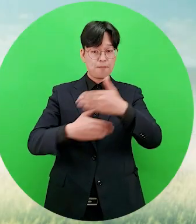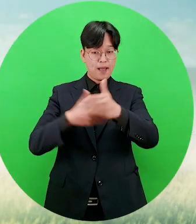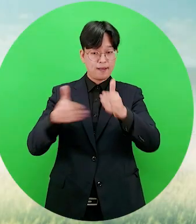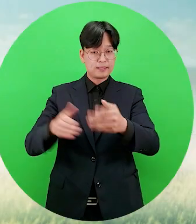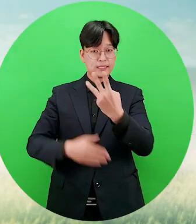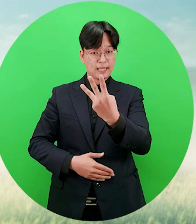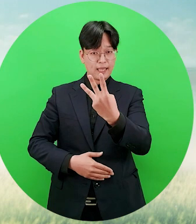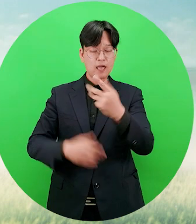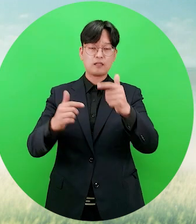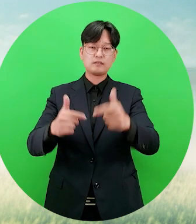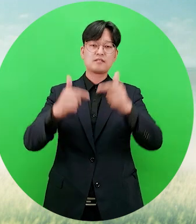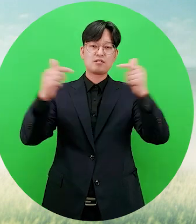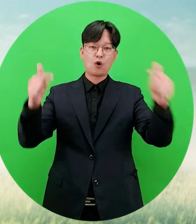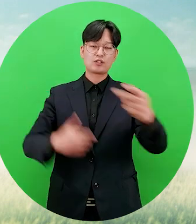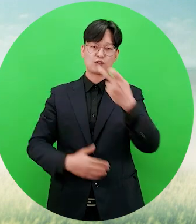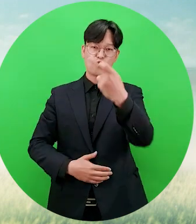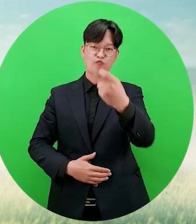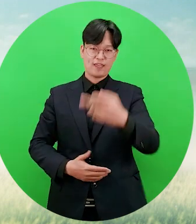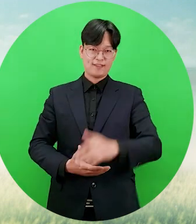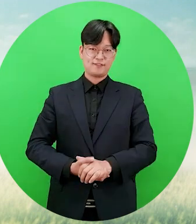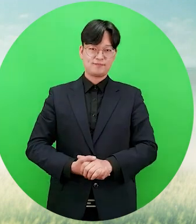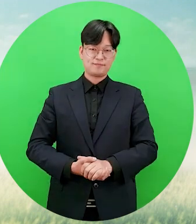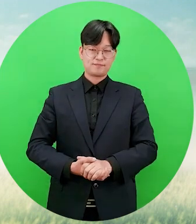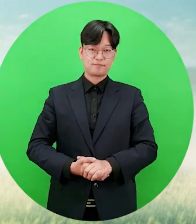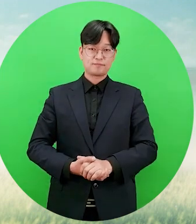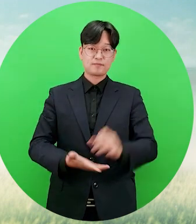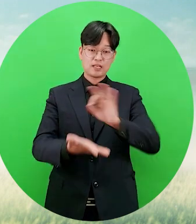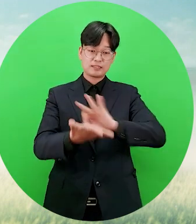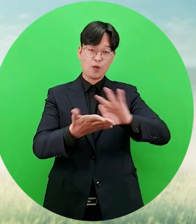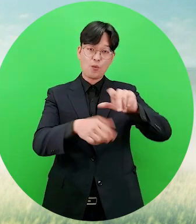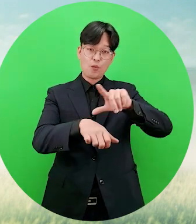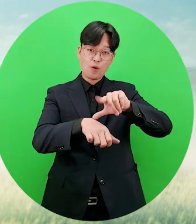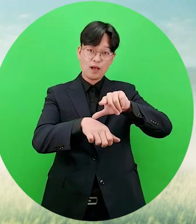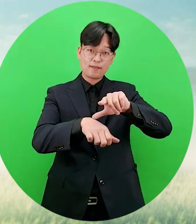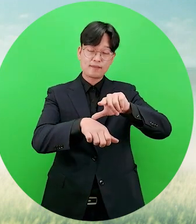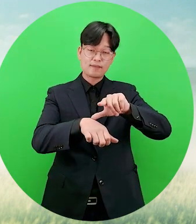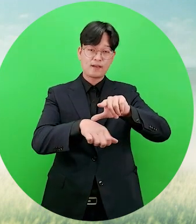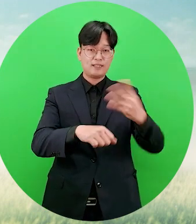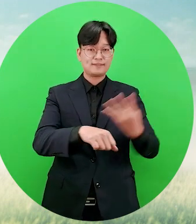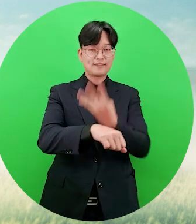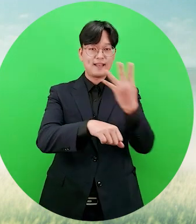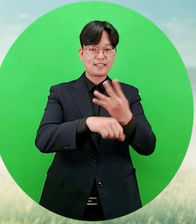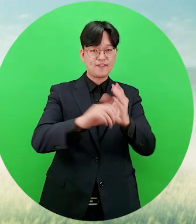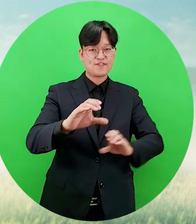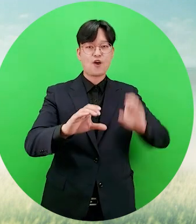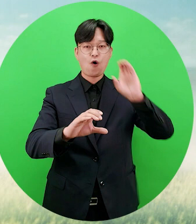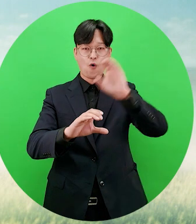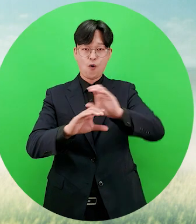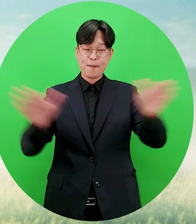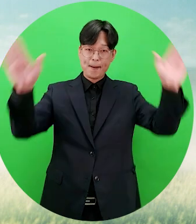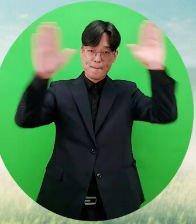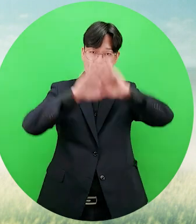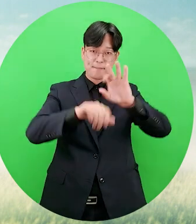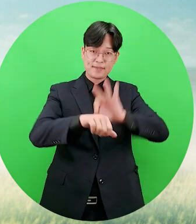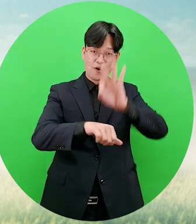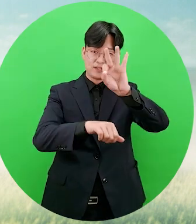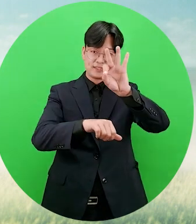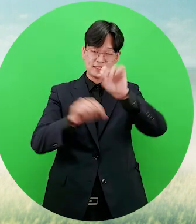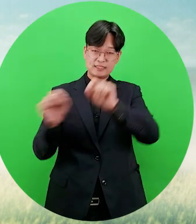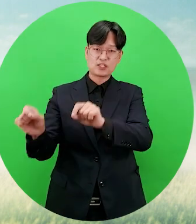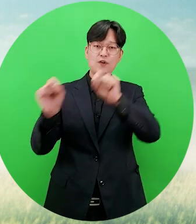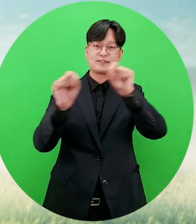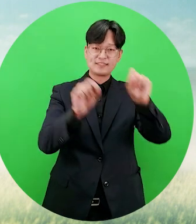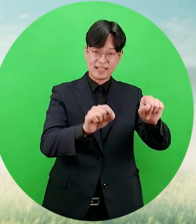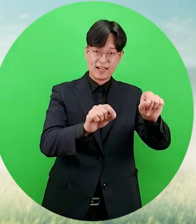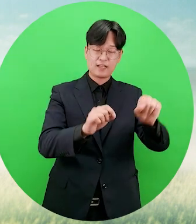12개 반으로 확대하고 이용시간도 기존보다 4시간 늘어난 오후 10시까지로